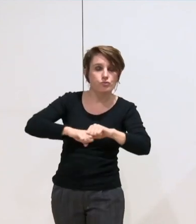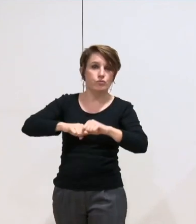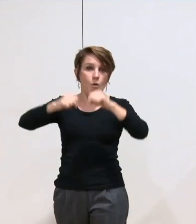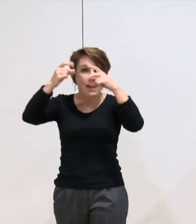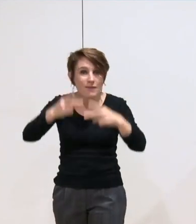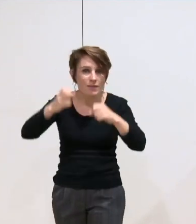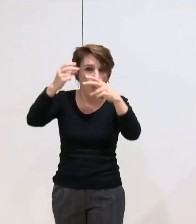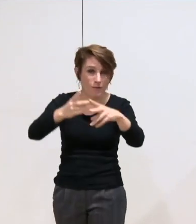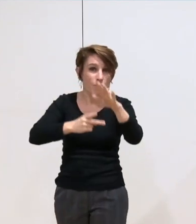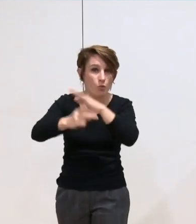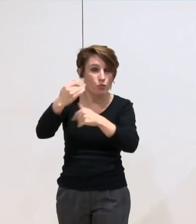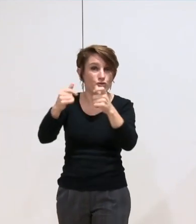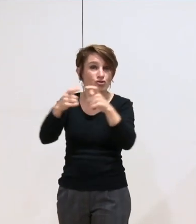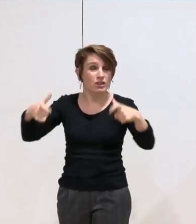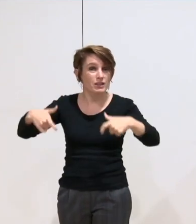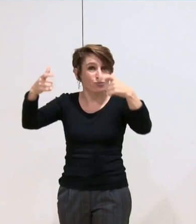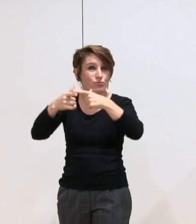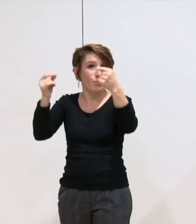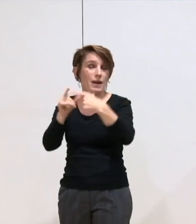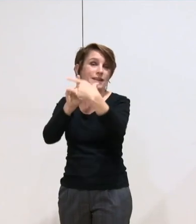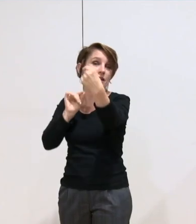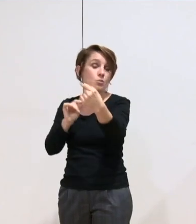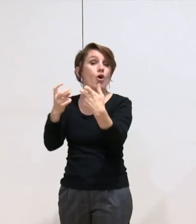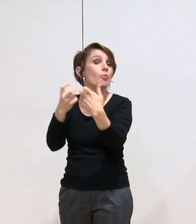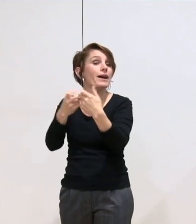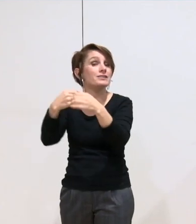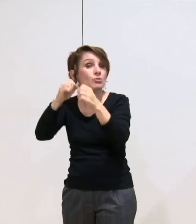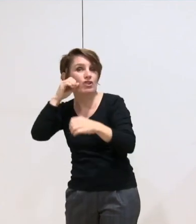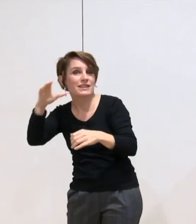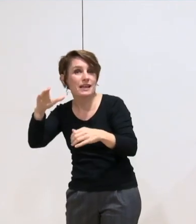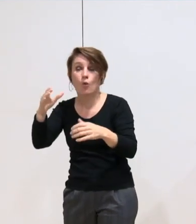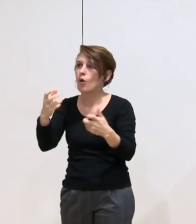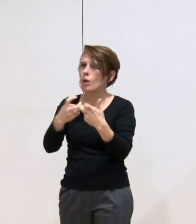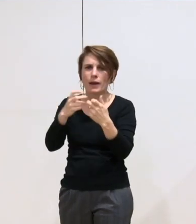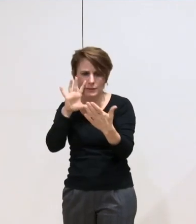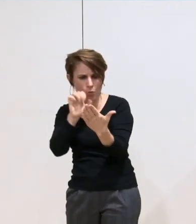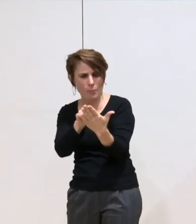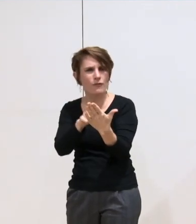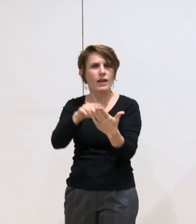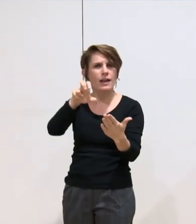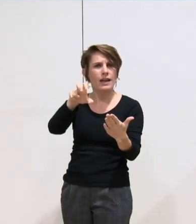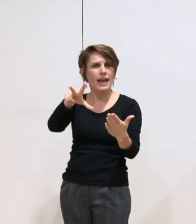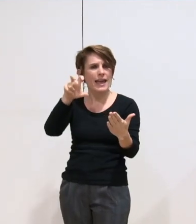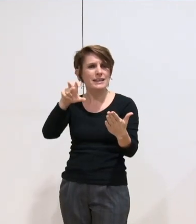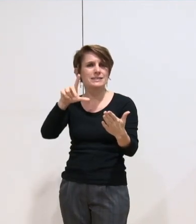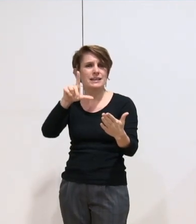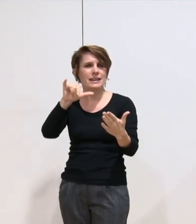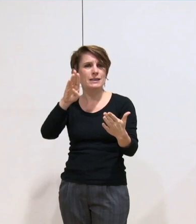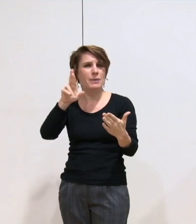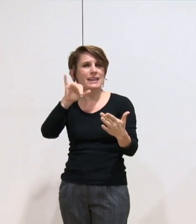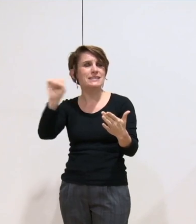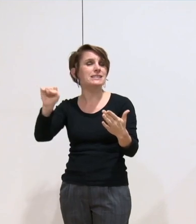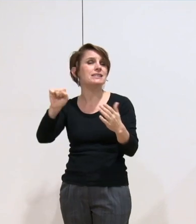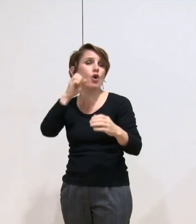bien. Particulièrement, je regarde Ex Libris, je pense qu'il faudra voir ce que donne l'organisation de ce salon-là qui avait lieu